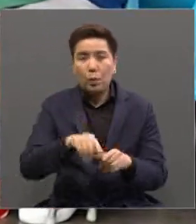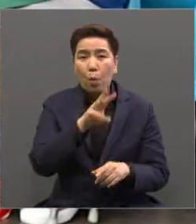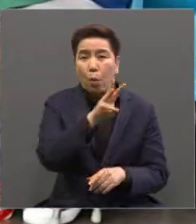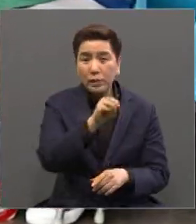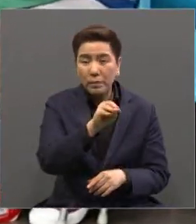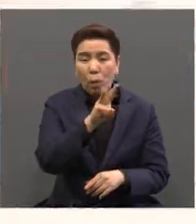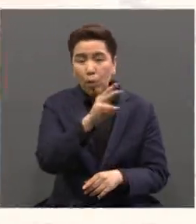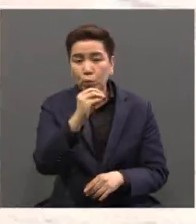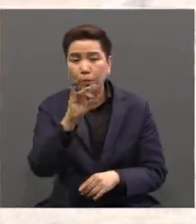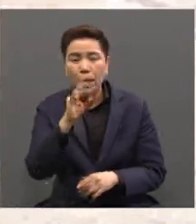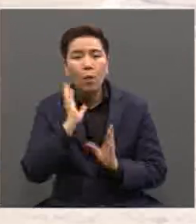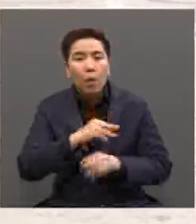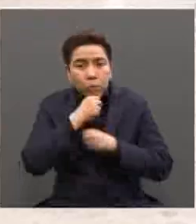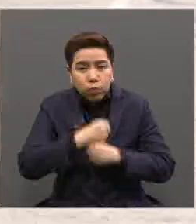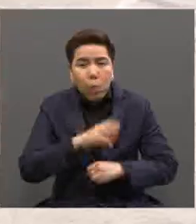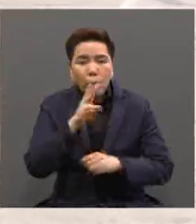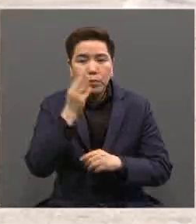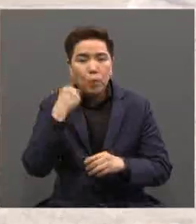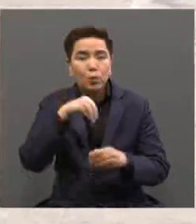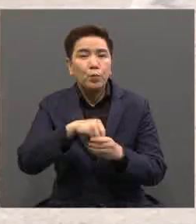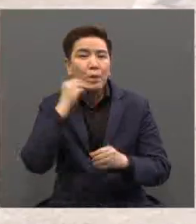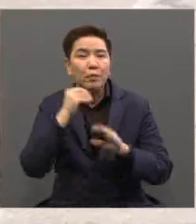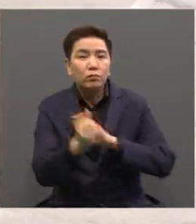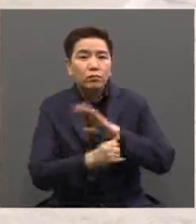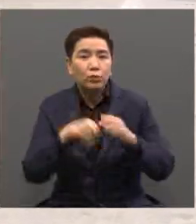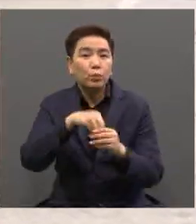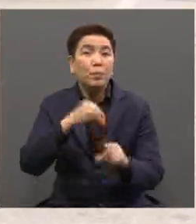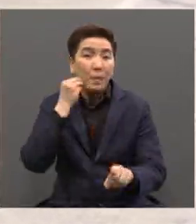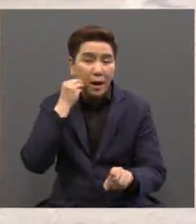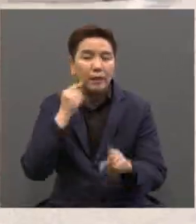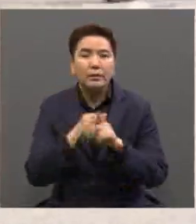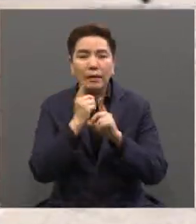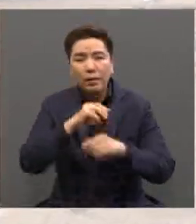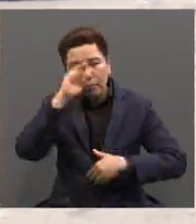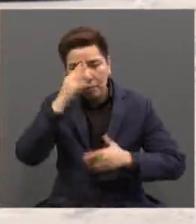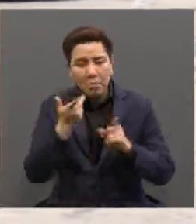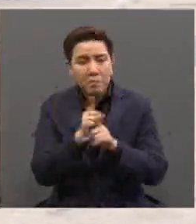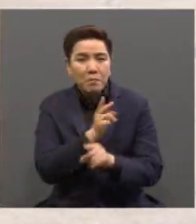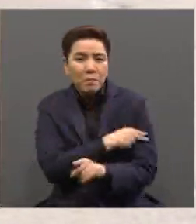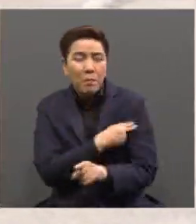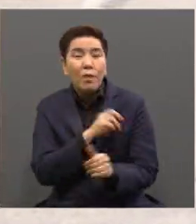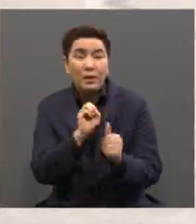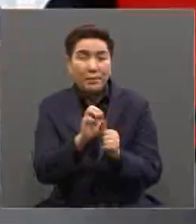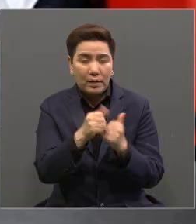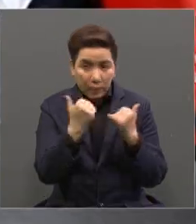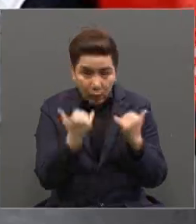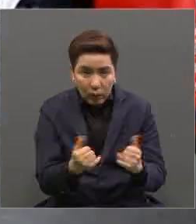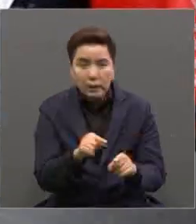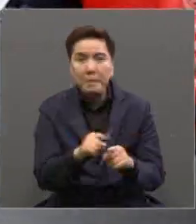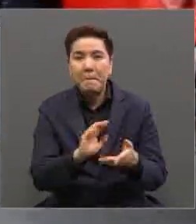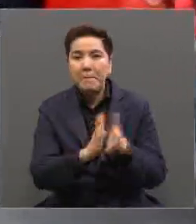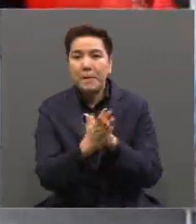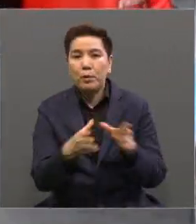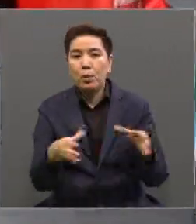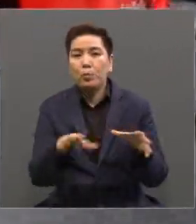608กลุ่มที่มีโรคประจำตัวเนี่ยนะครับจะให้กักตัวรักษาที่บ้านตามอาการที่แพทย์วินิจฉัยแต่ตอนนี้เปลี่ยน